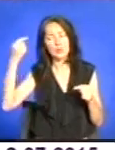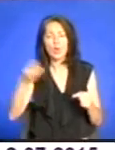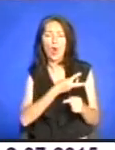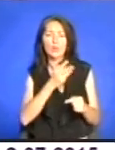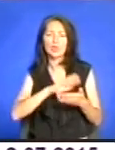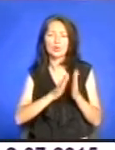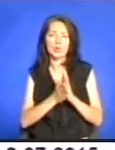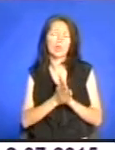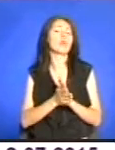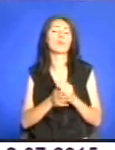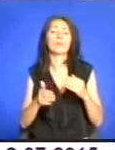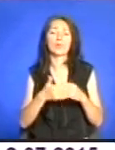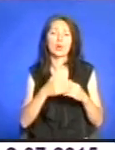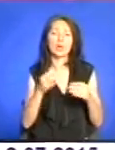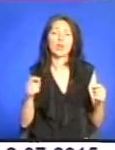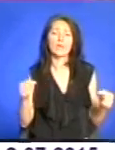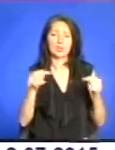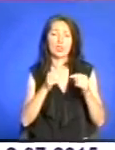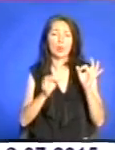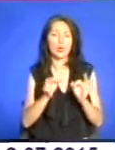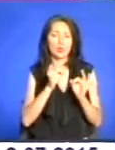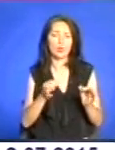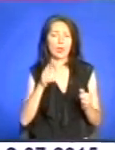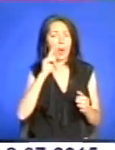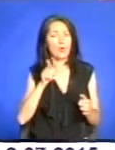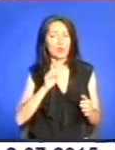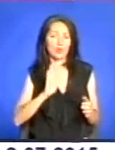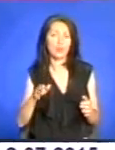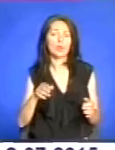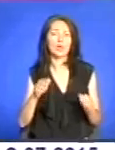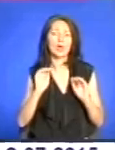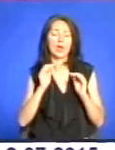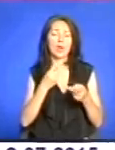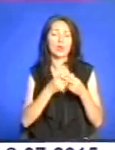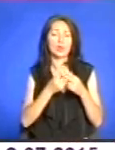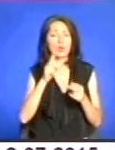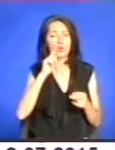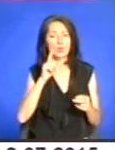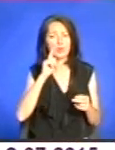покарання визначатиме суд, а до того часу він перебуватиме в ізоляторі тимчасового тримання.